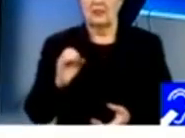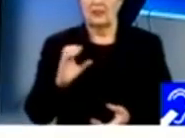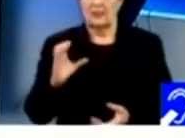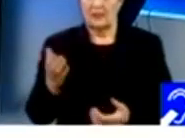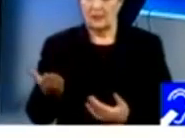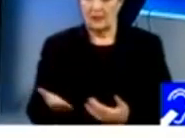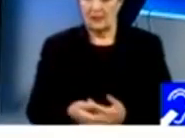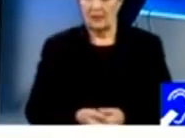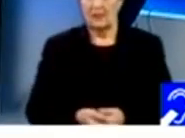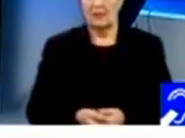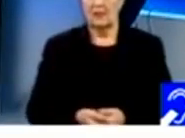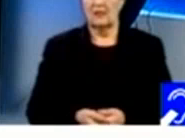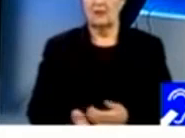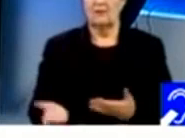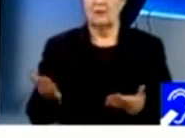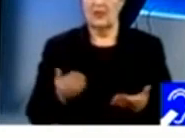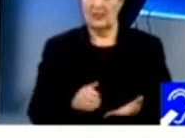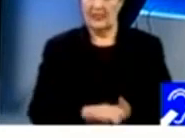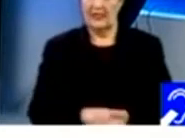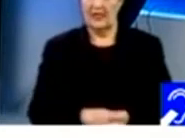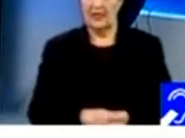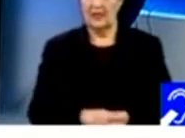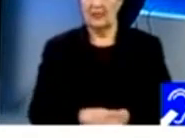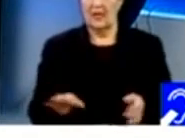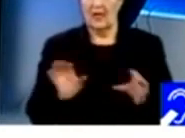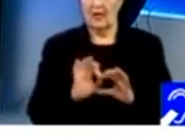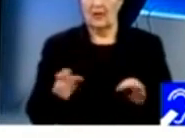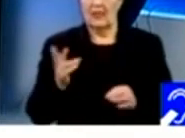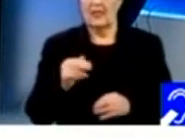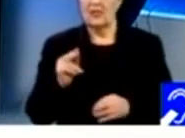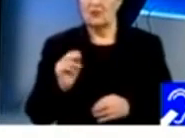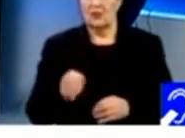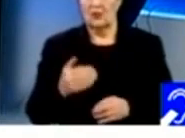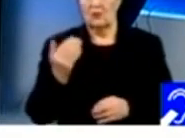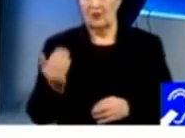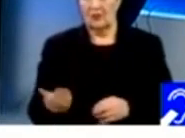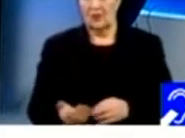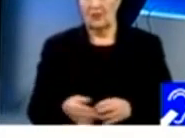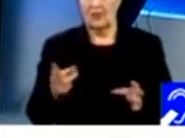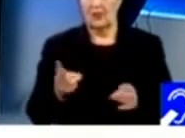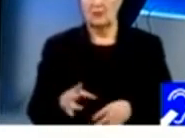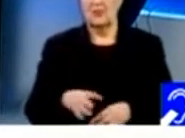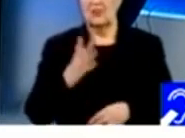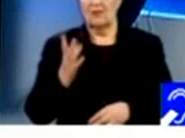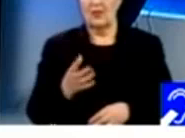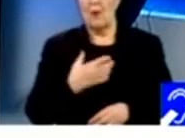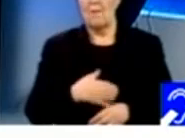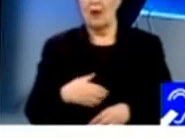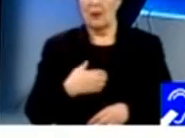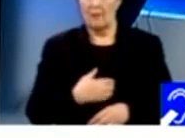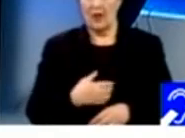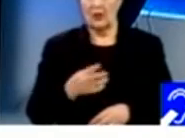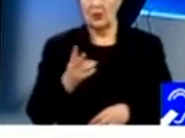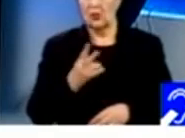minut vă prezentați și argumentați de ce anume dumneavoastră trebuie să fiți primar al municipiului Chișinău și